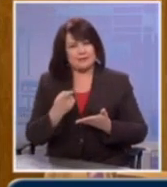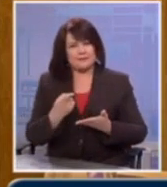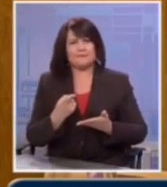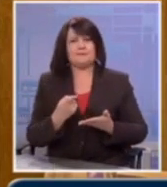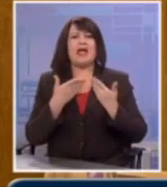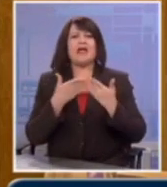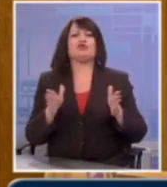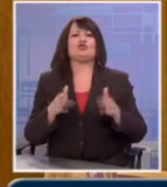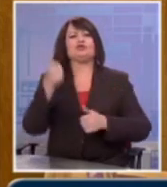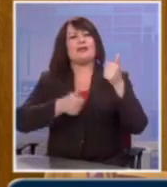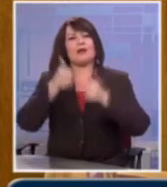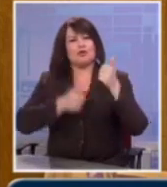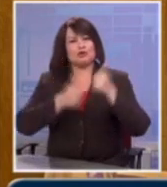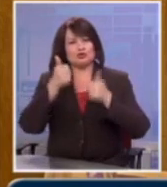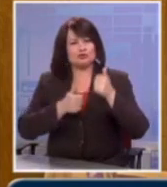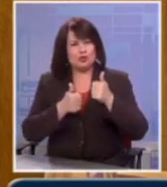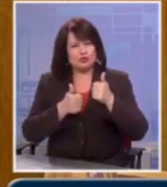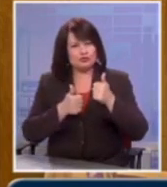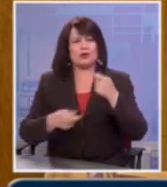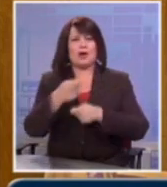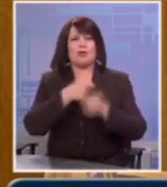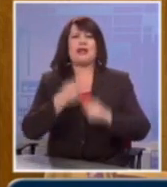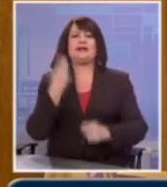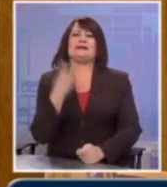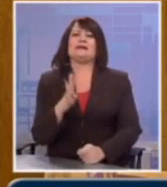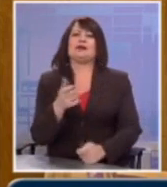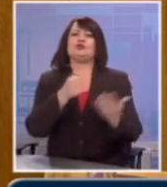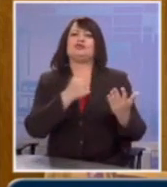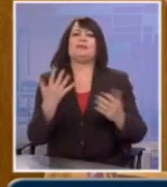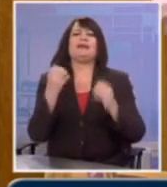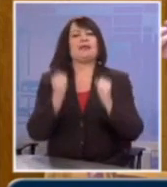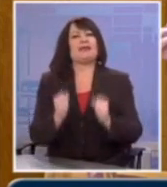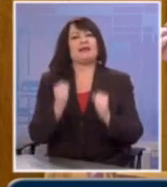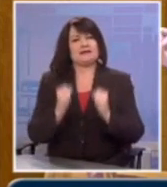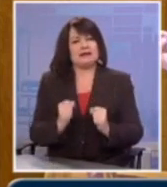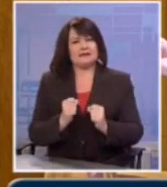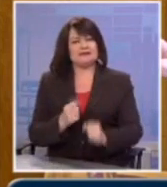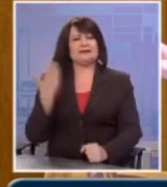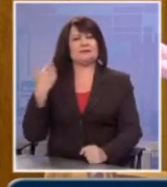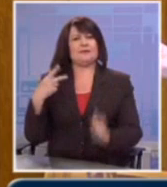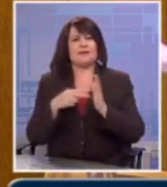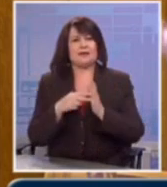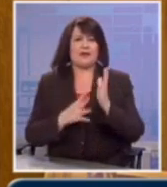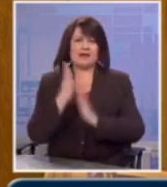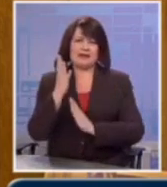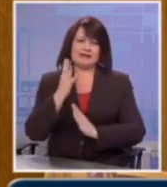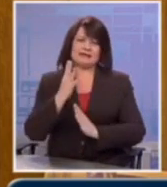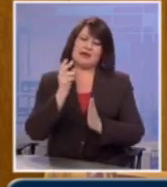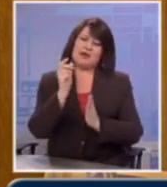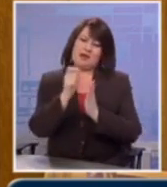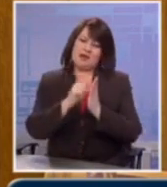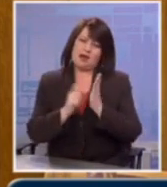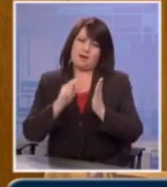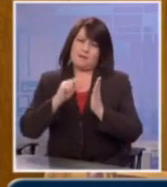ανοιχτός διαγωνισμός μέσα από την αγορά με 465 θέσεις που είχαν εγγραφεί το 2014 και δεν